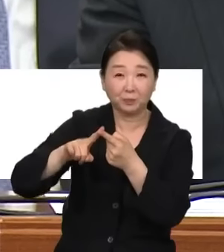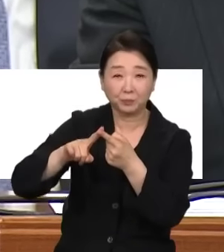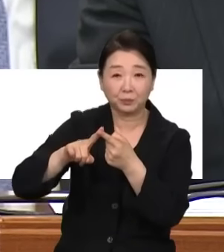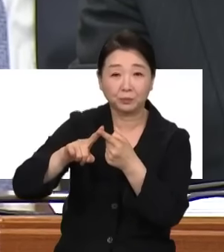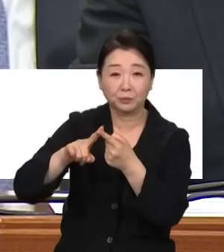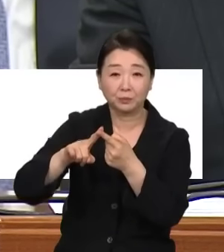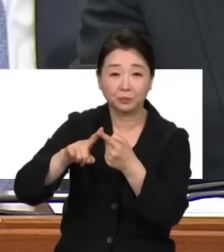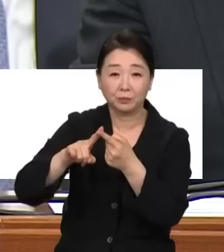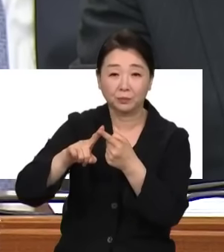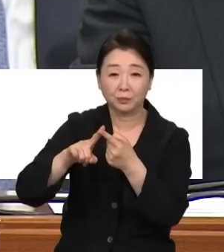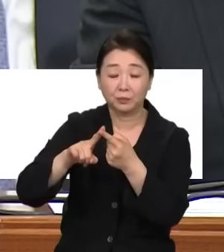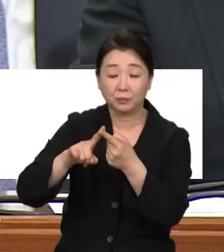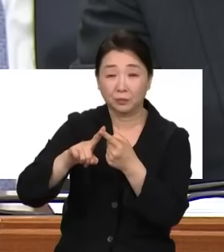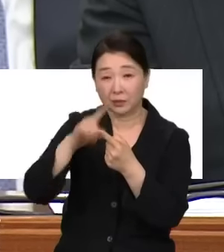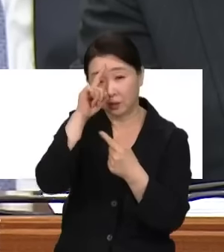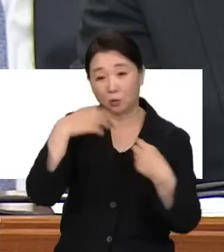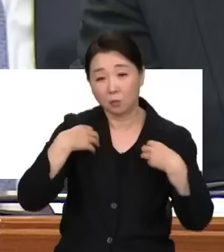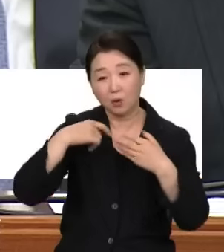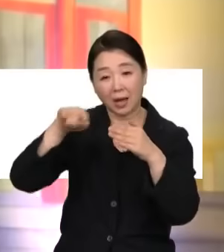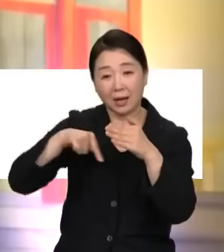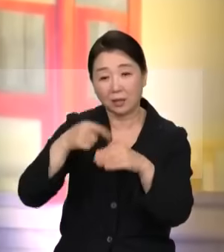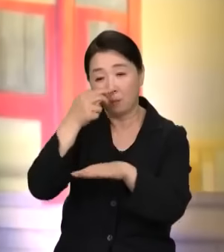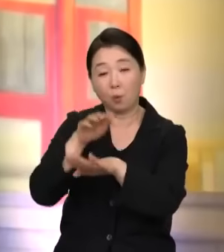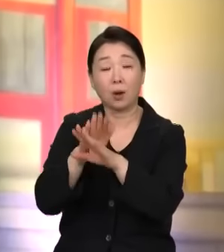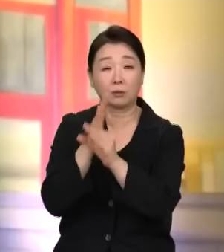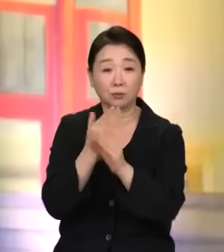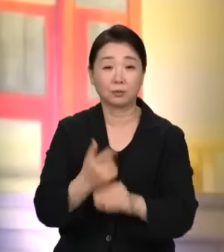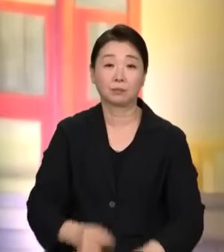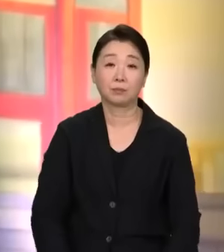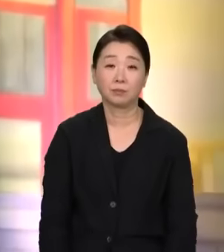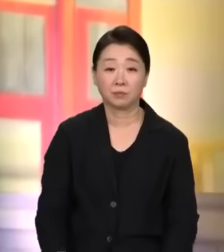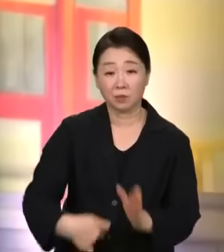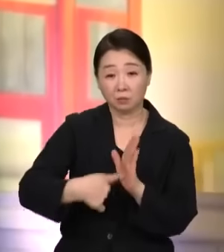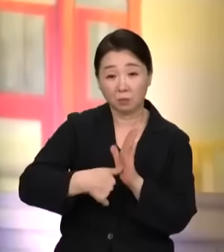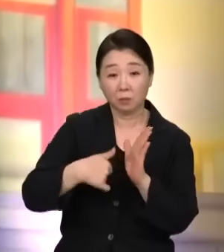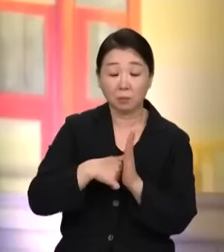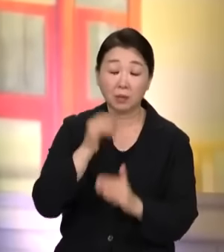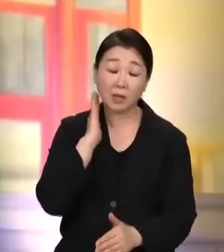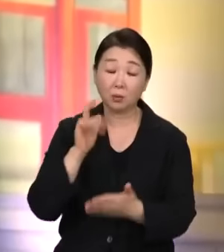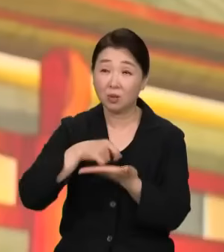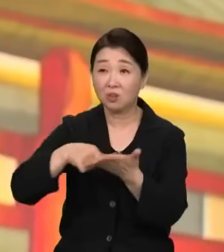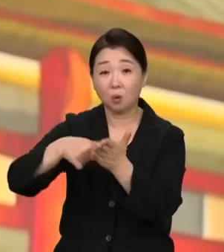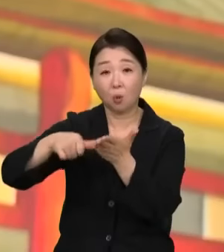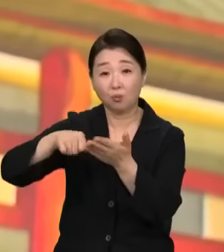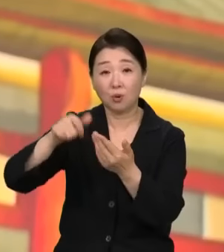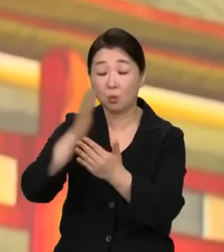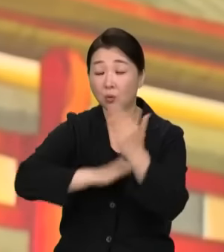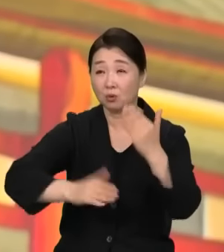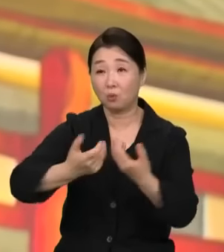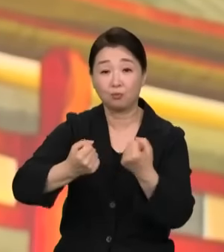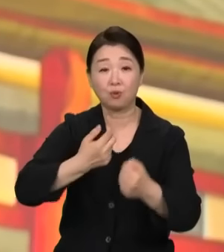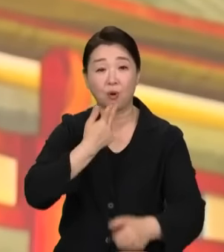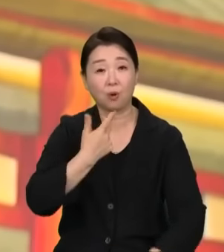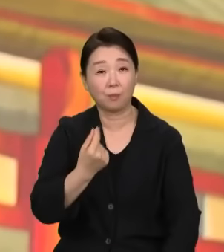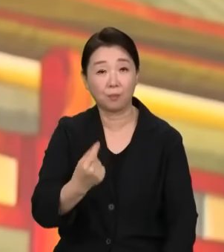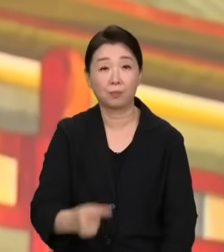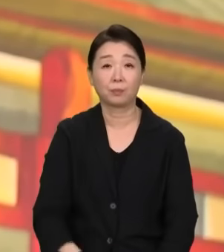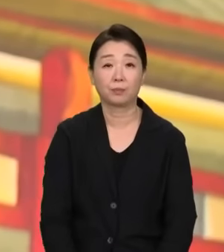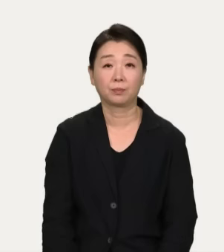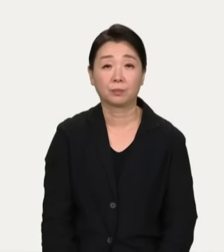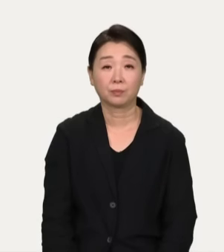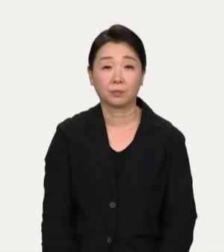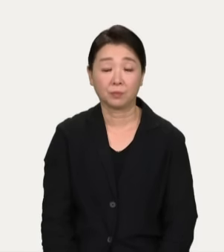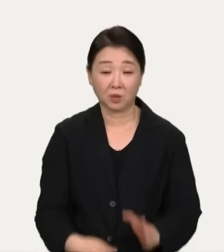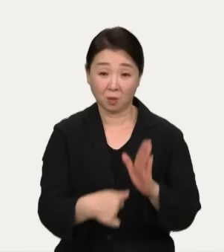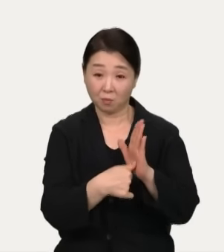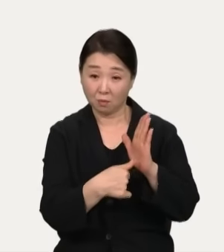청산회에 보관 중인 것으로 알고 있다 명품백은 대통령 기록물로 공식적으로 분류되지 않은 상태입니다